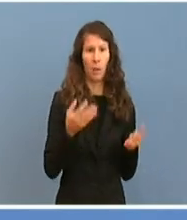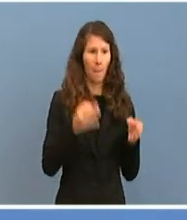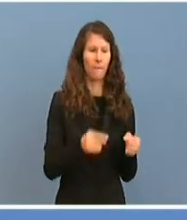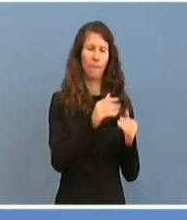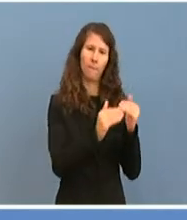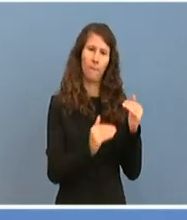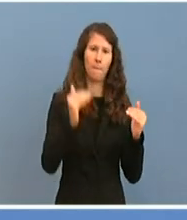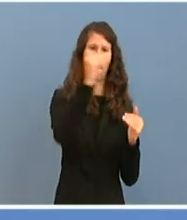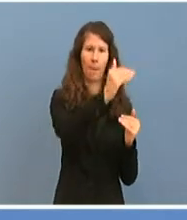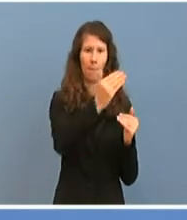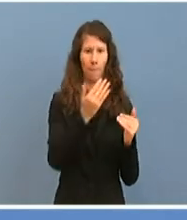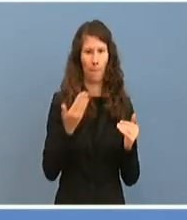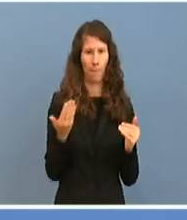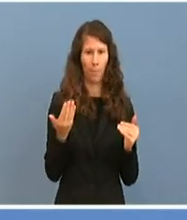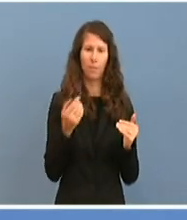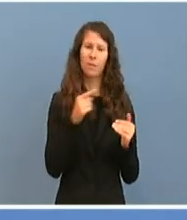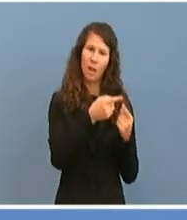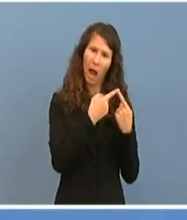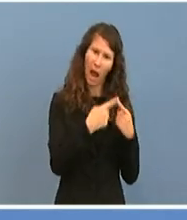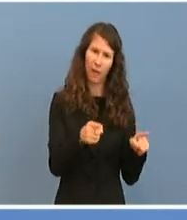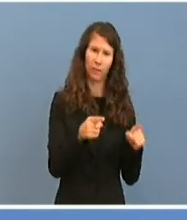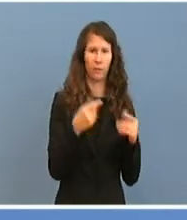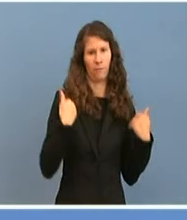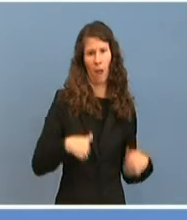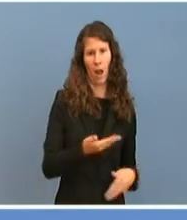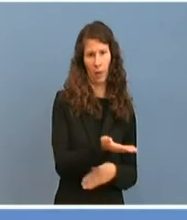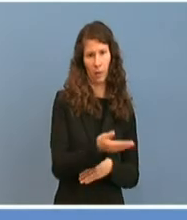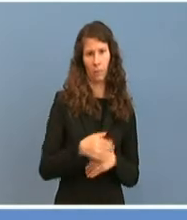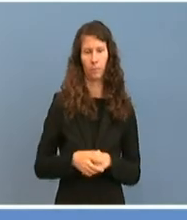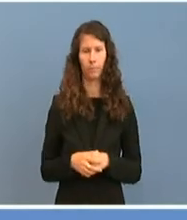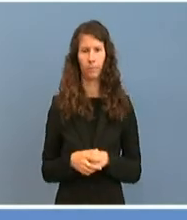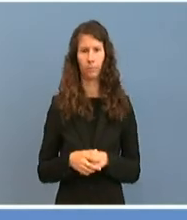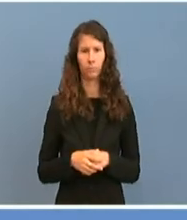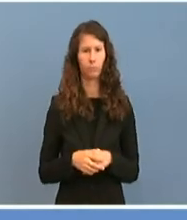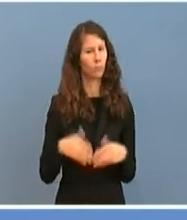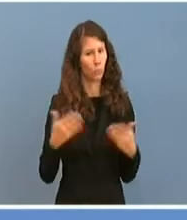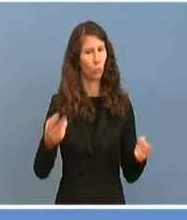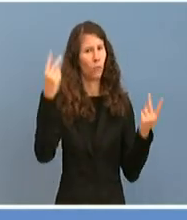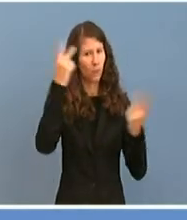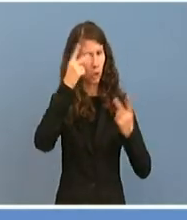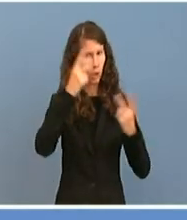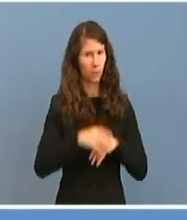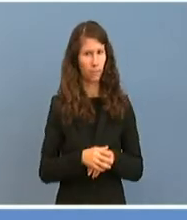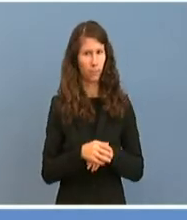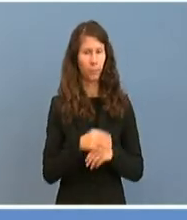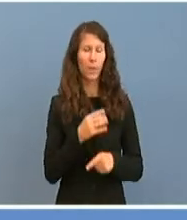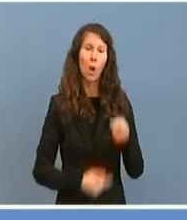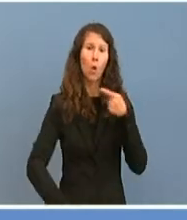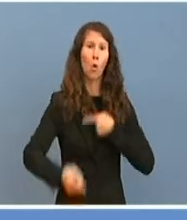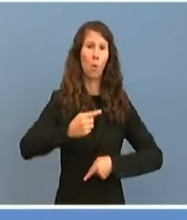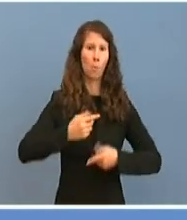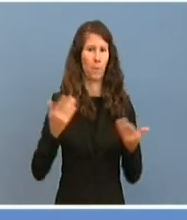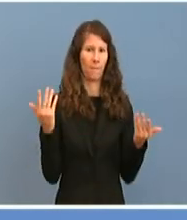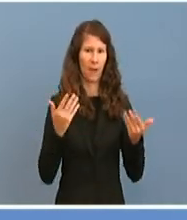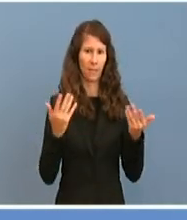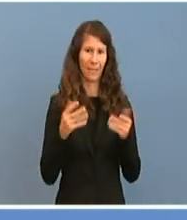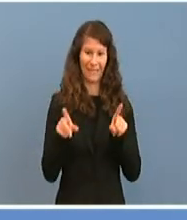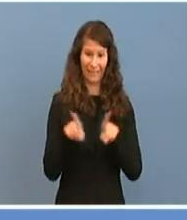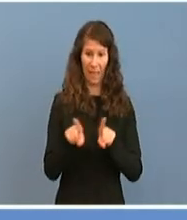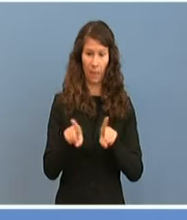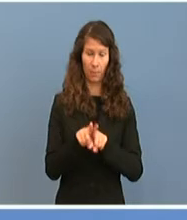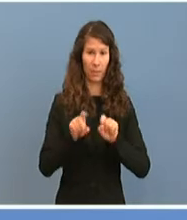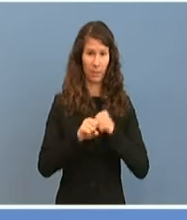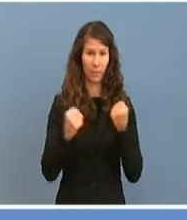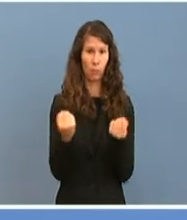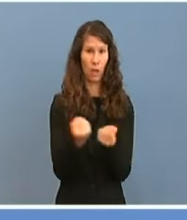schießen. Umgekehrt ist es auch verständlich, dass vergleichbare oder gleiche Situationen